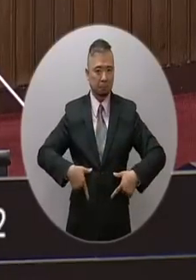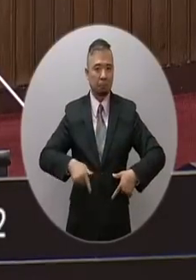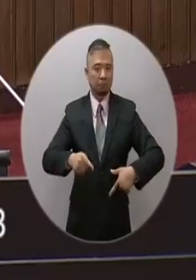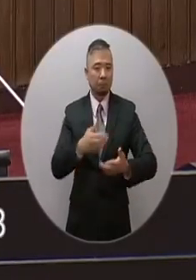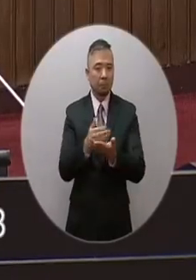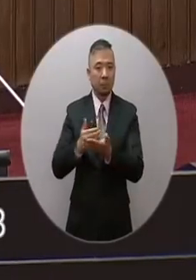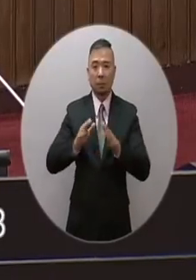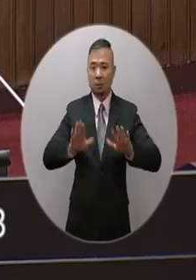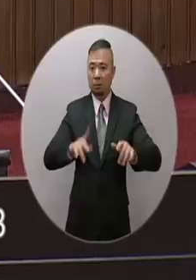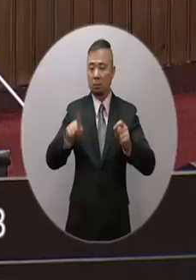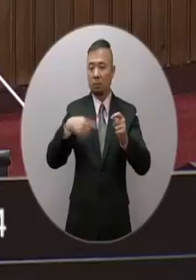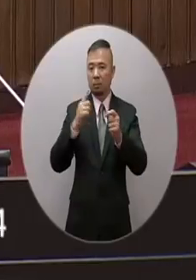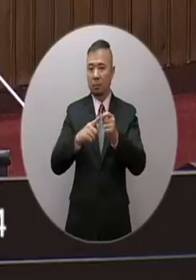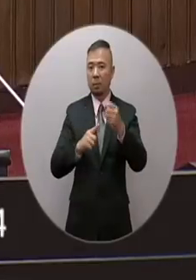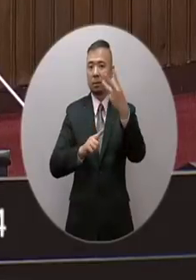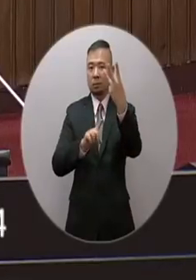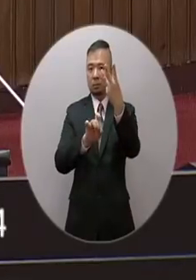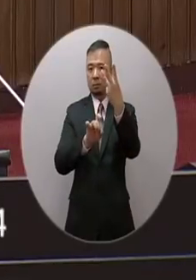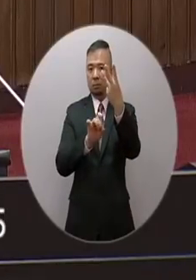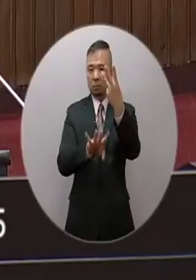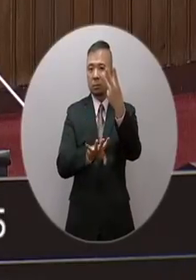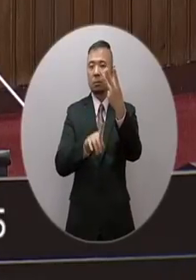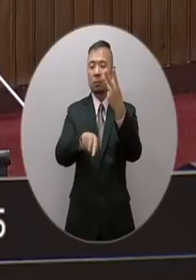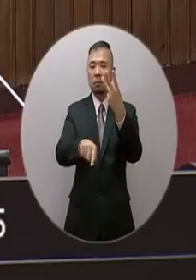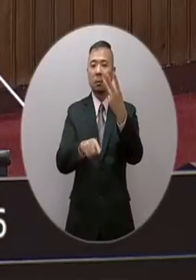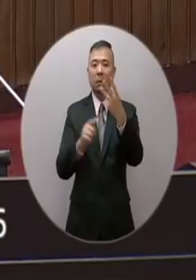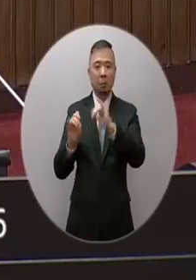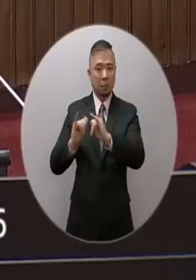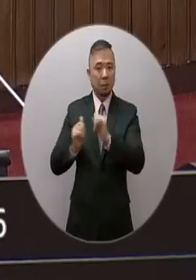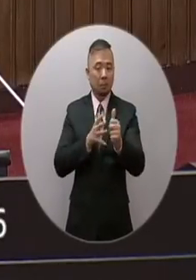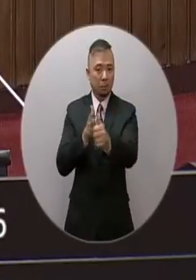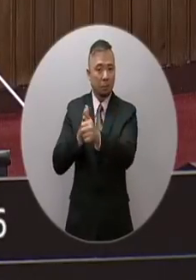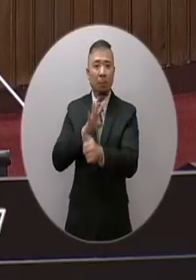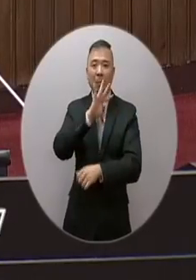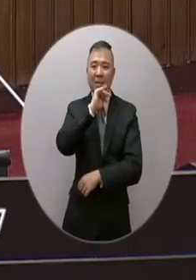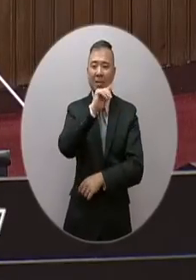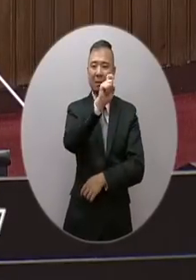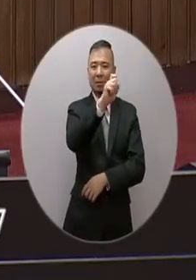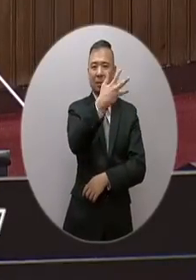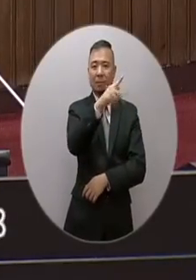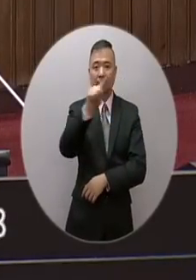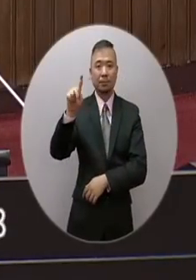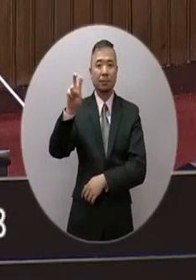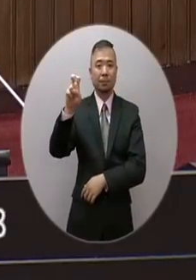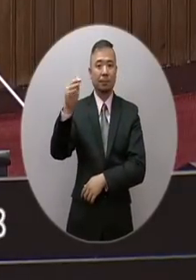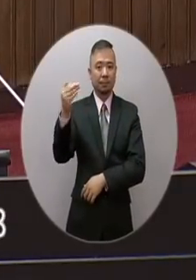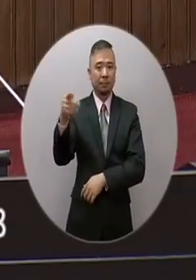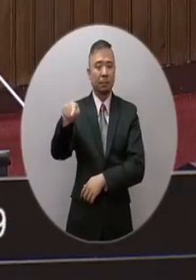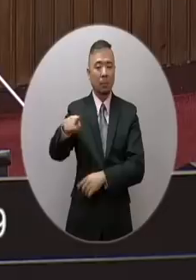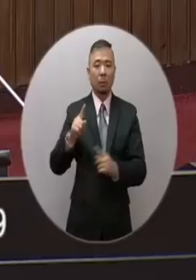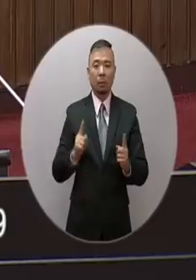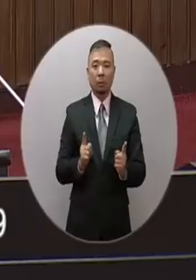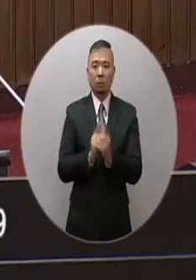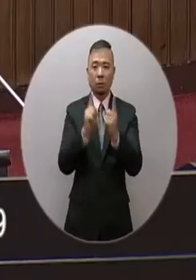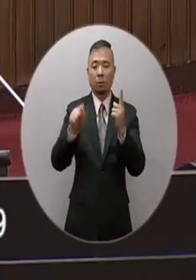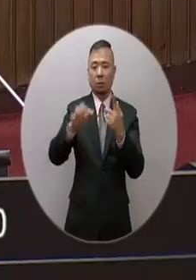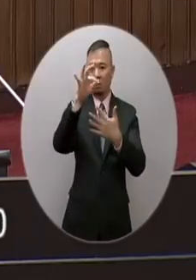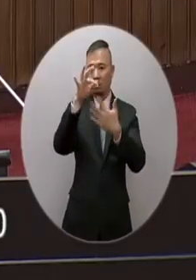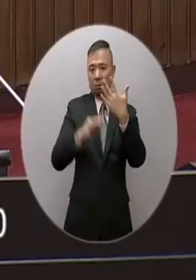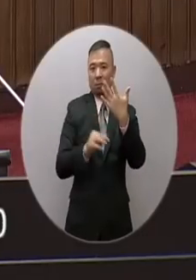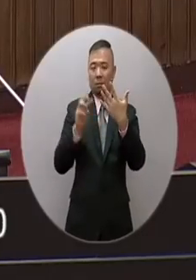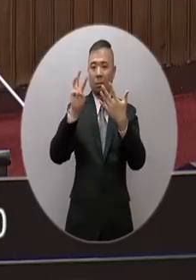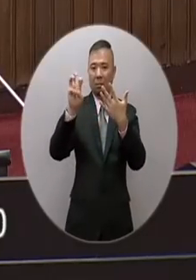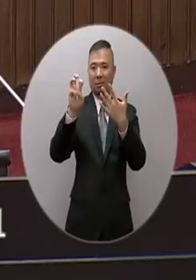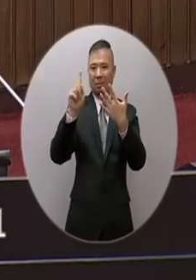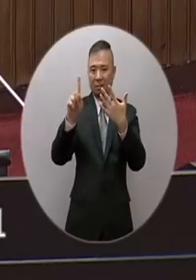年3月14日民调显示，18到29岁年轻人是对31条政策最